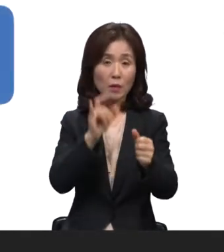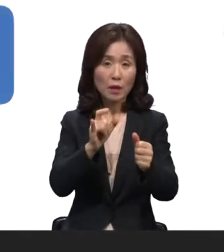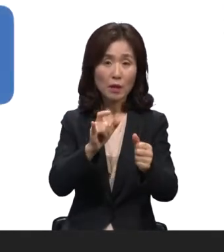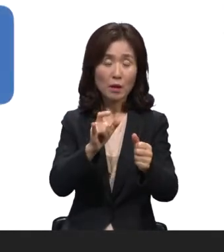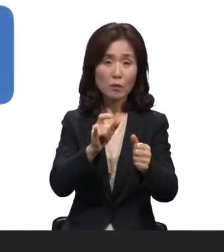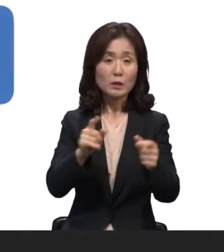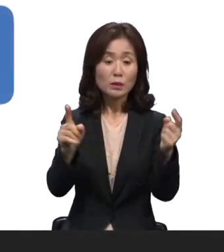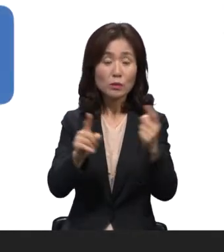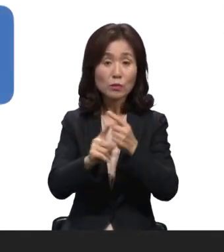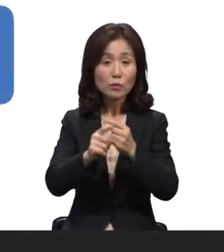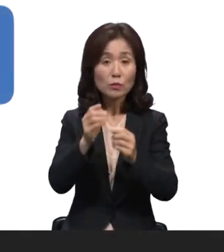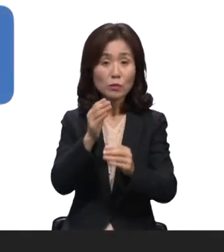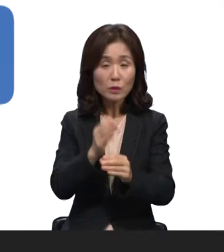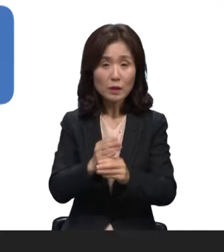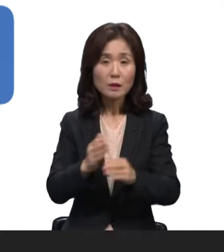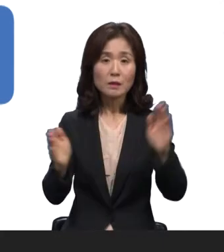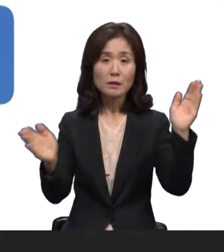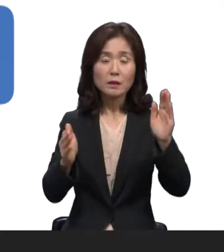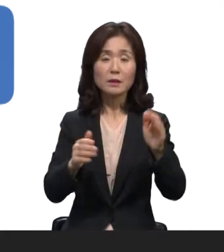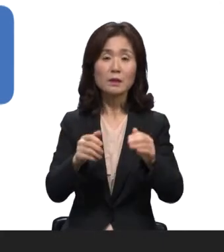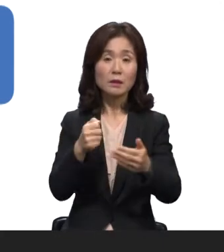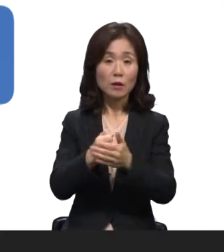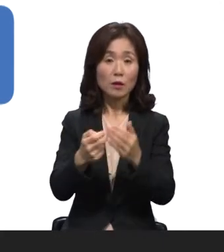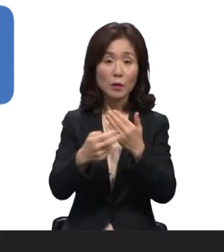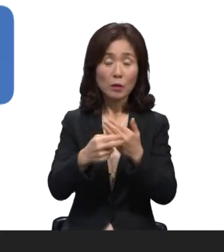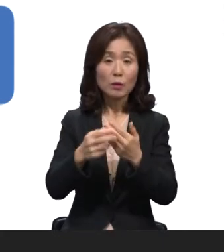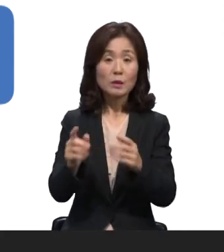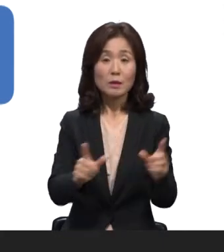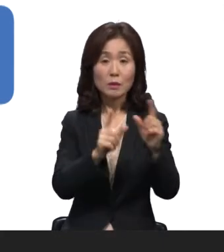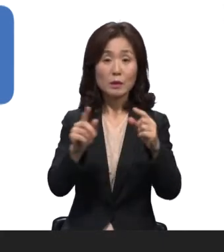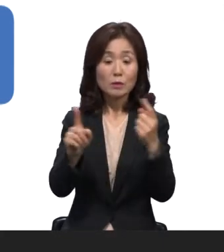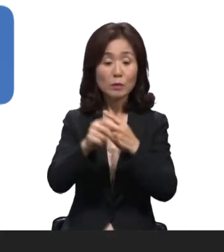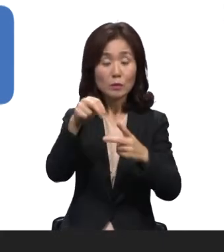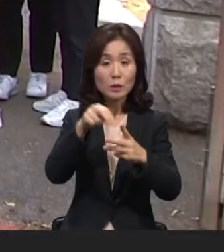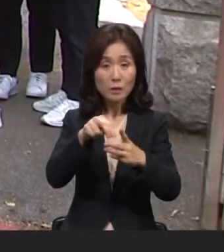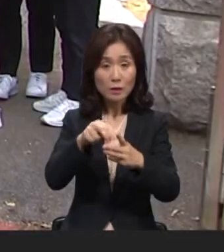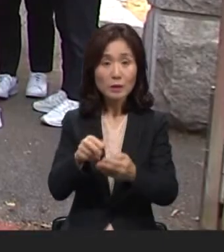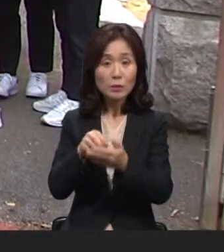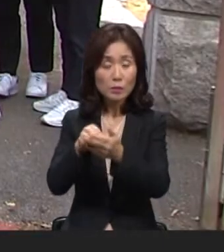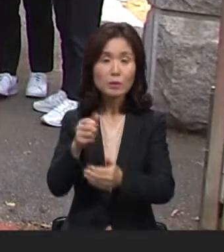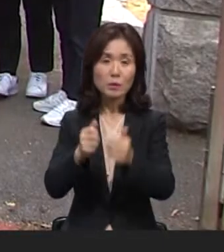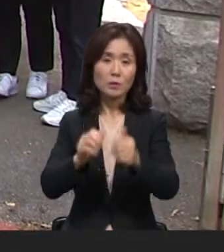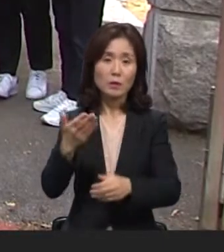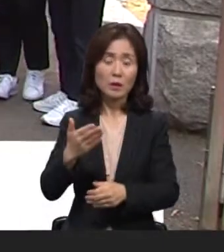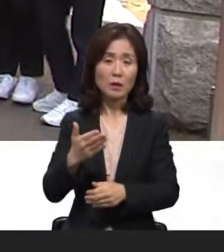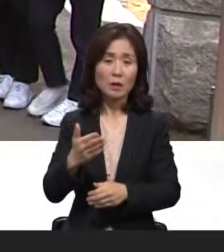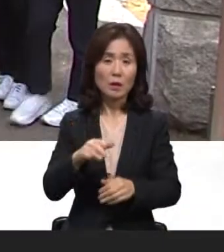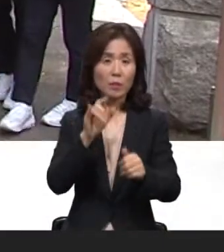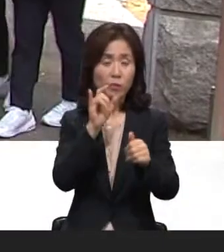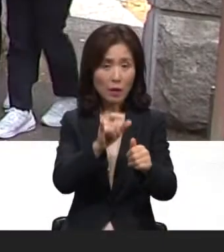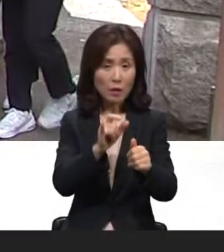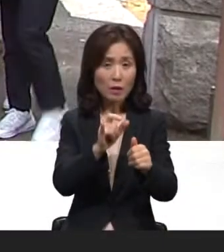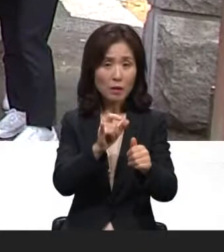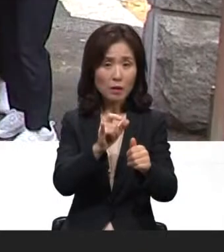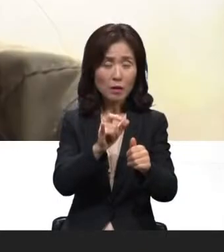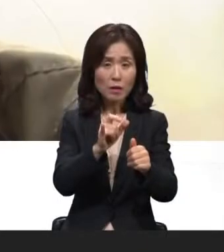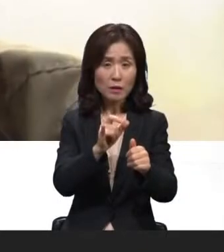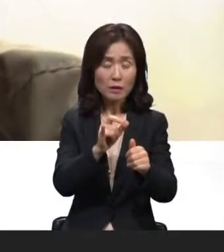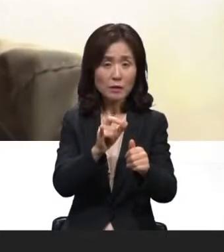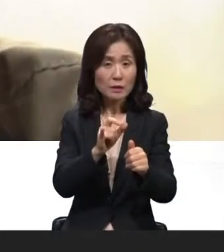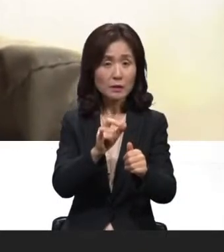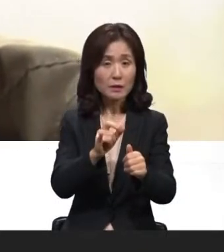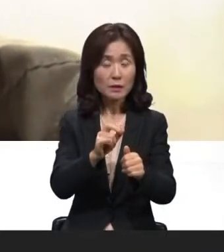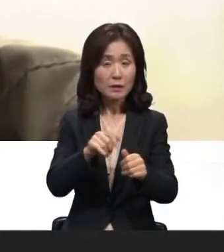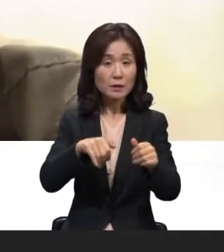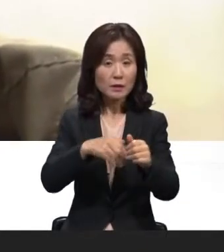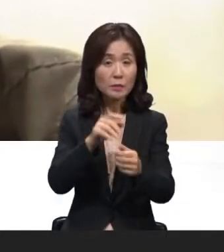수험생은 지정된 병원이나 생활 치료 센터의 입소 의 시험을 봅니다 확진 상태에서 시험을 치르는 수험생은 아직까지